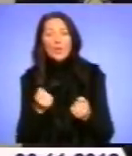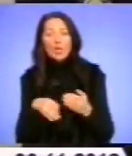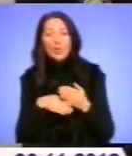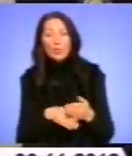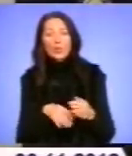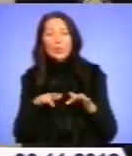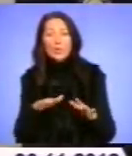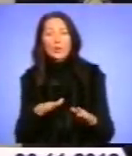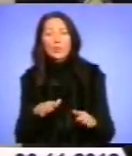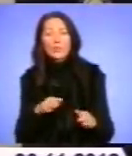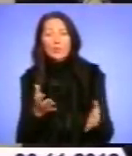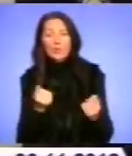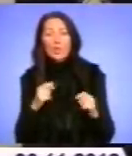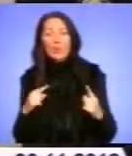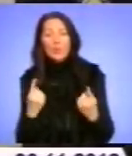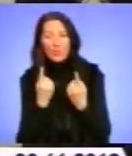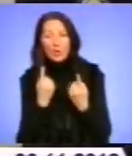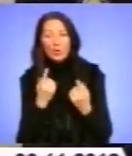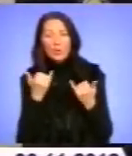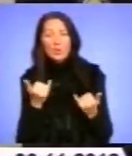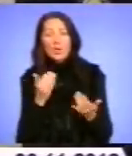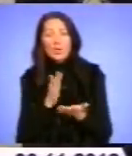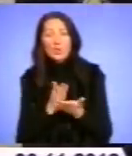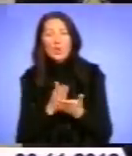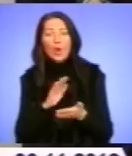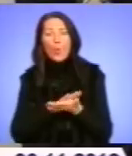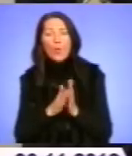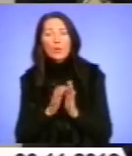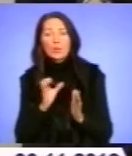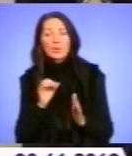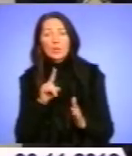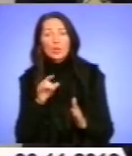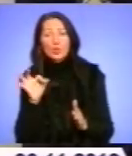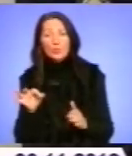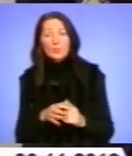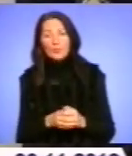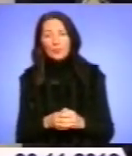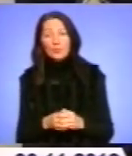у вигляді взяття під варту. Зараз він утримується в умовах ІТТ.